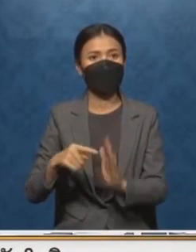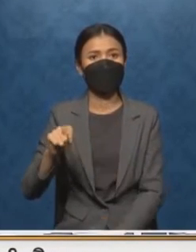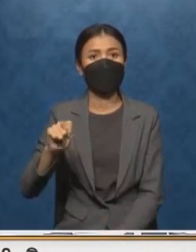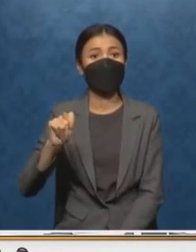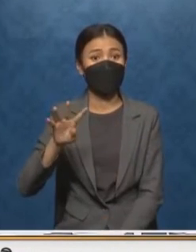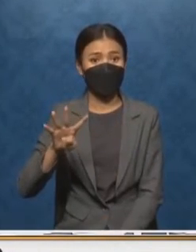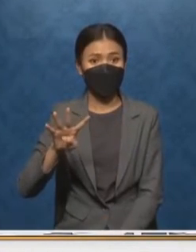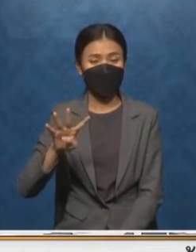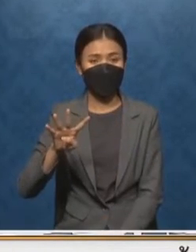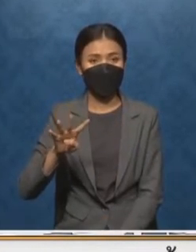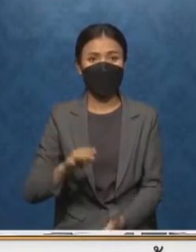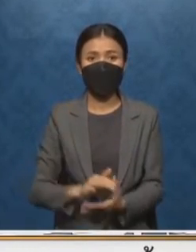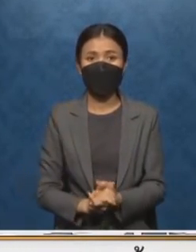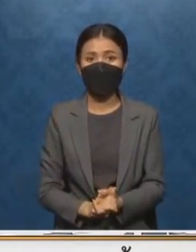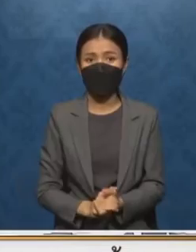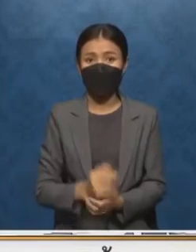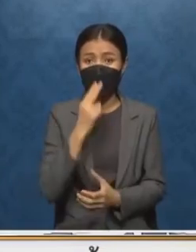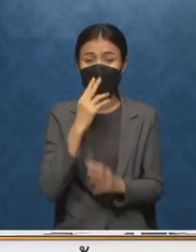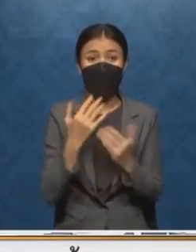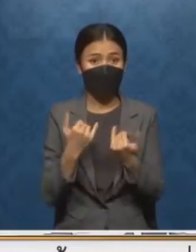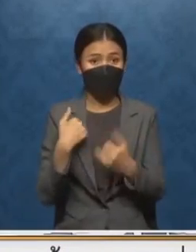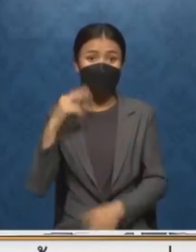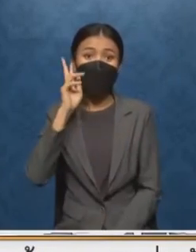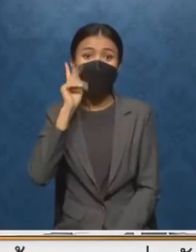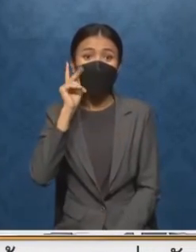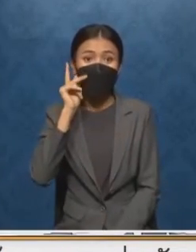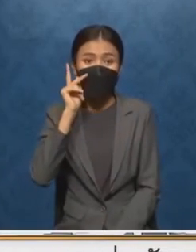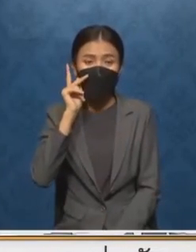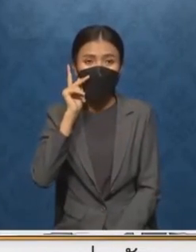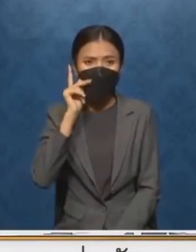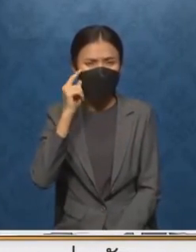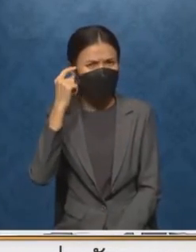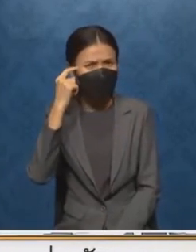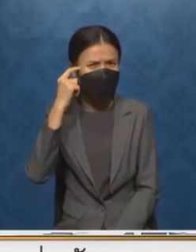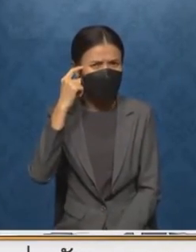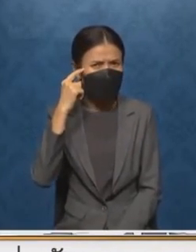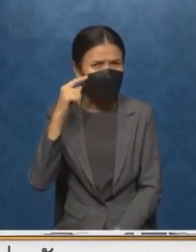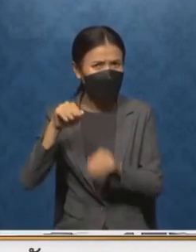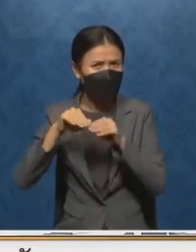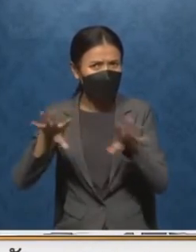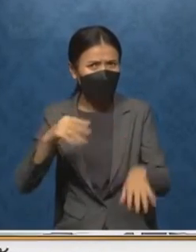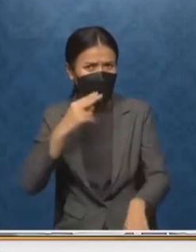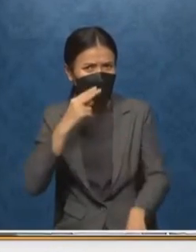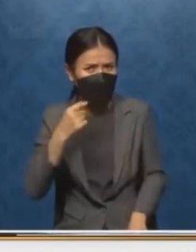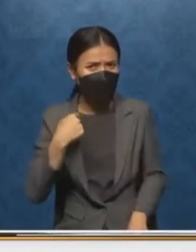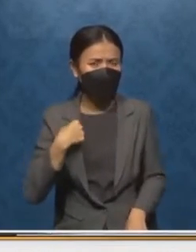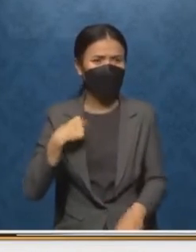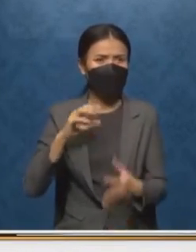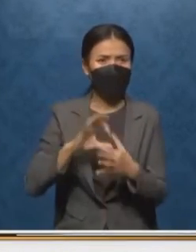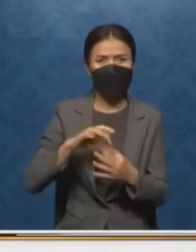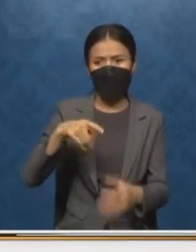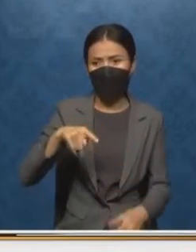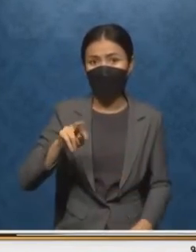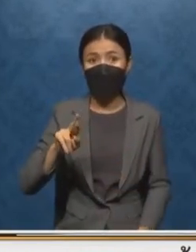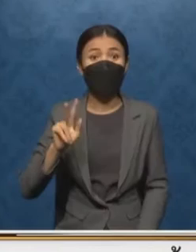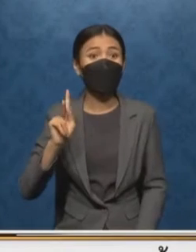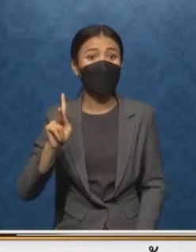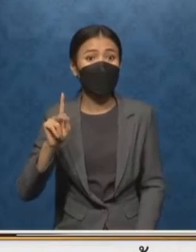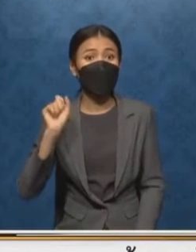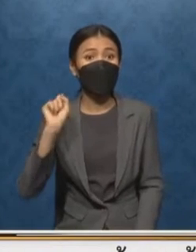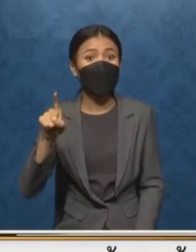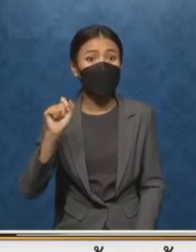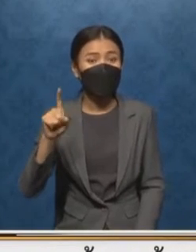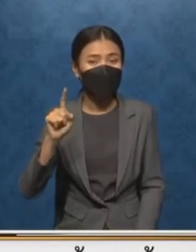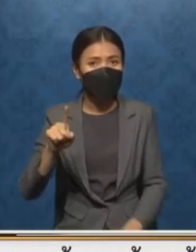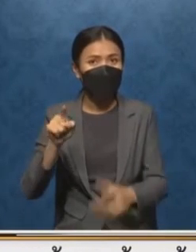จะมีการยกเลิกการมัครับใช้พระกอจุกเฉินแล้วขายุพสบคอ ซึงจๆ คนจะยกเลิก